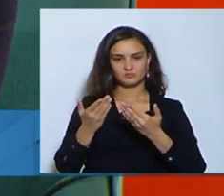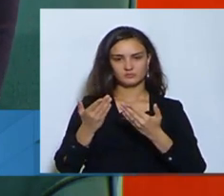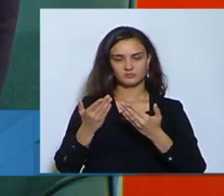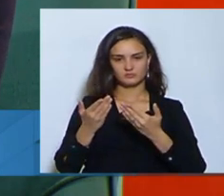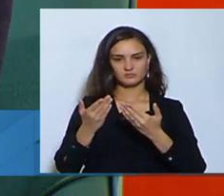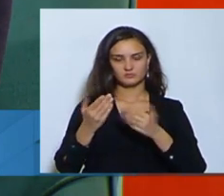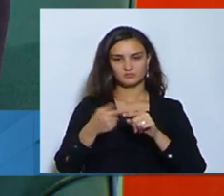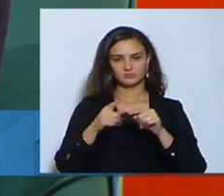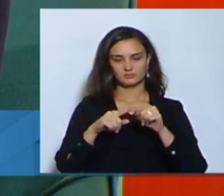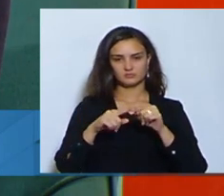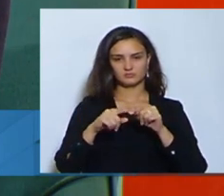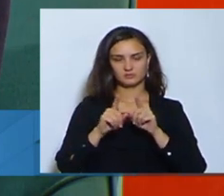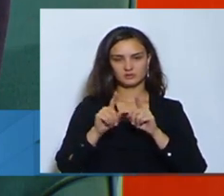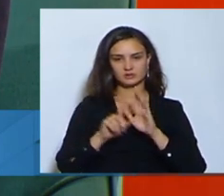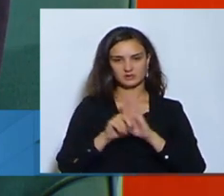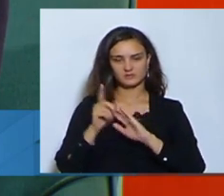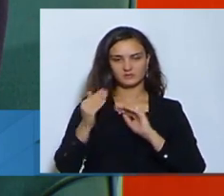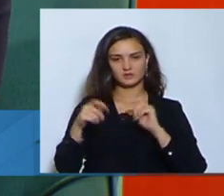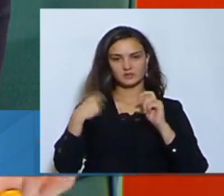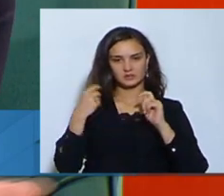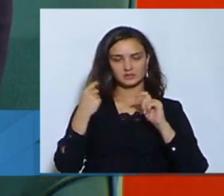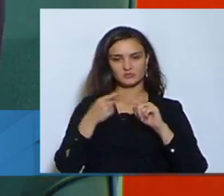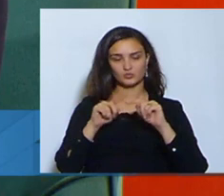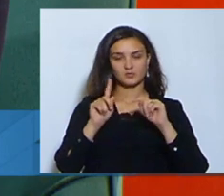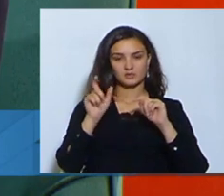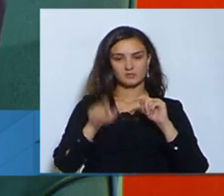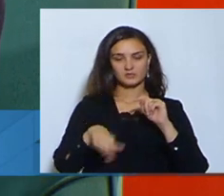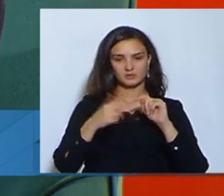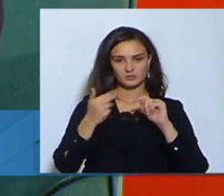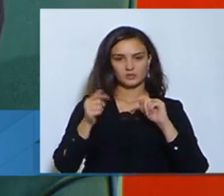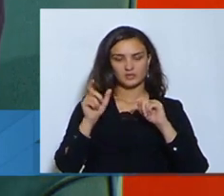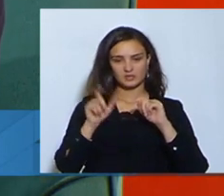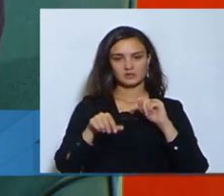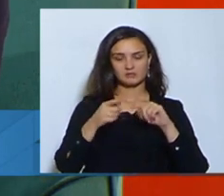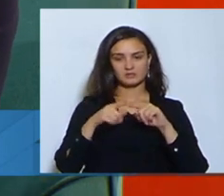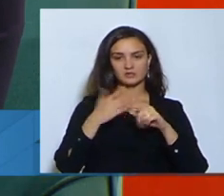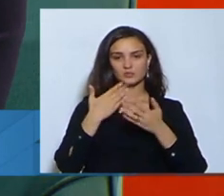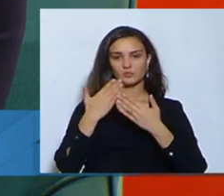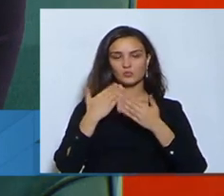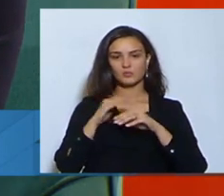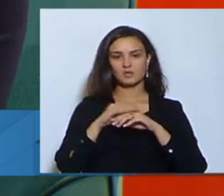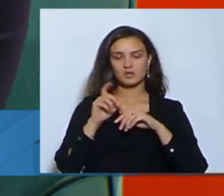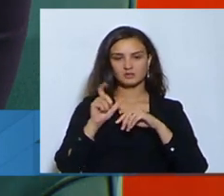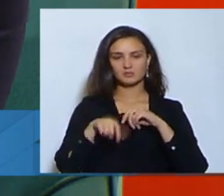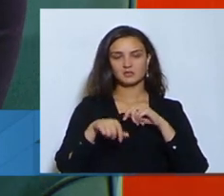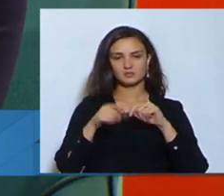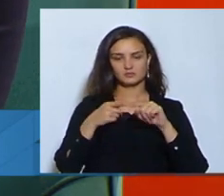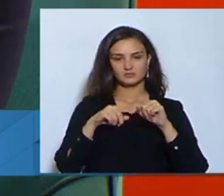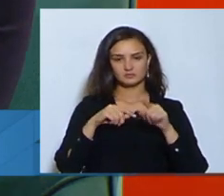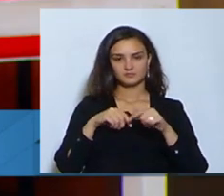კეთილგანწყობილ, ჰუმანურ, თქვენ ესე დაიწყეთ არა თქვენი გადაცემა, რომ ადამიანია. ჰუმანიზმი არის ძალიან მნიშვნელოვანი, ჰუმანურ,